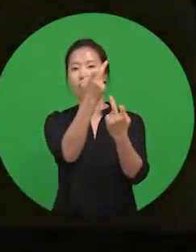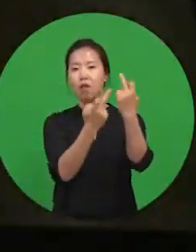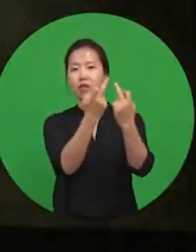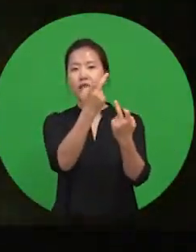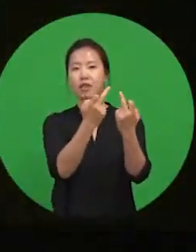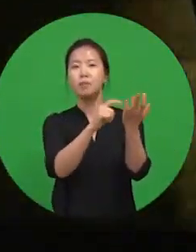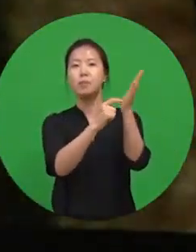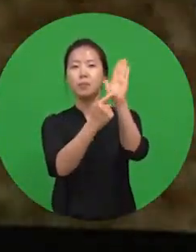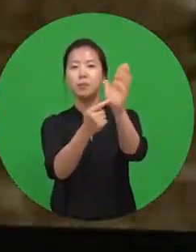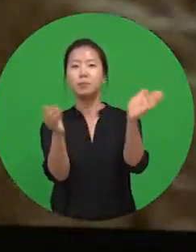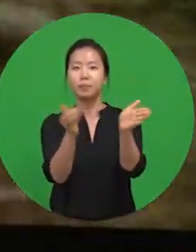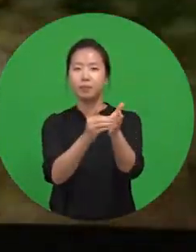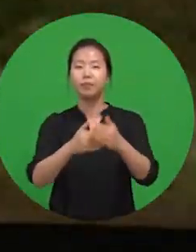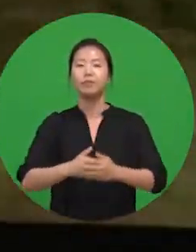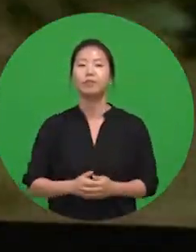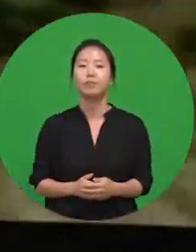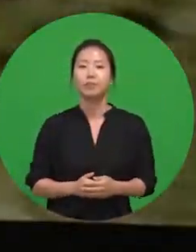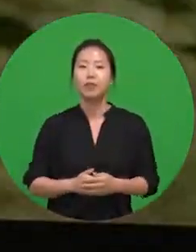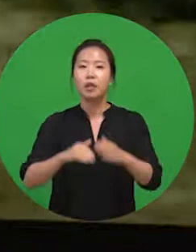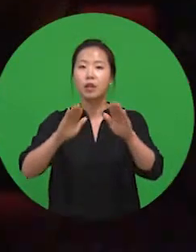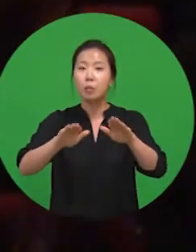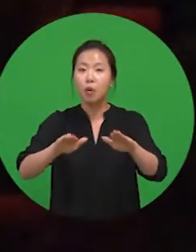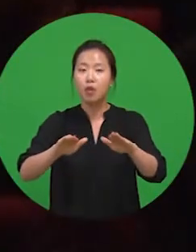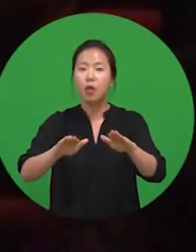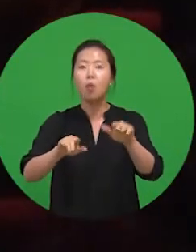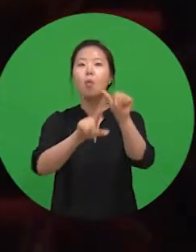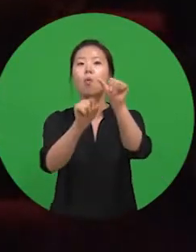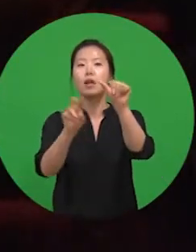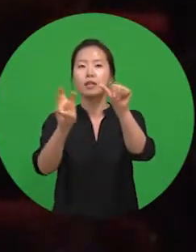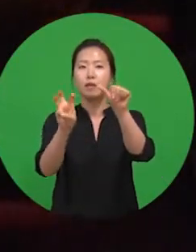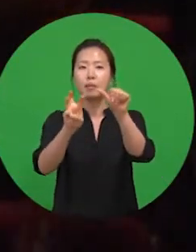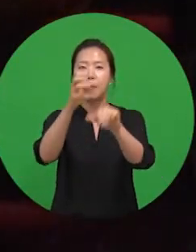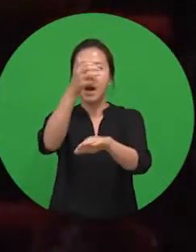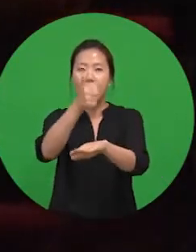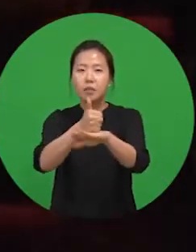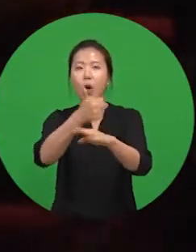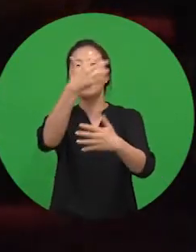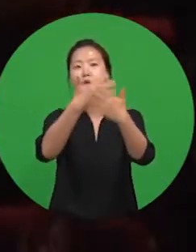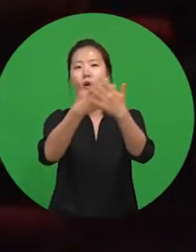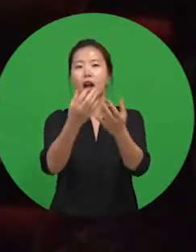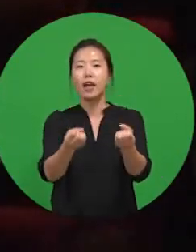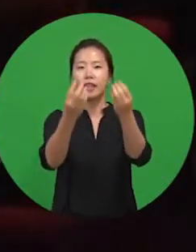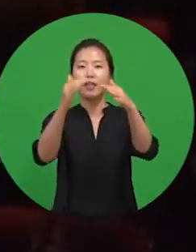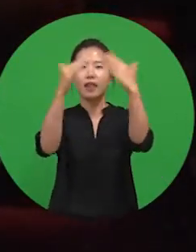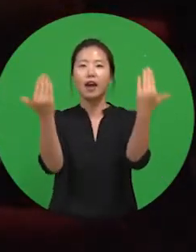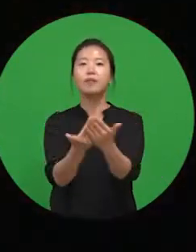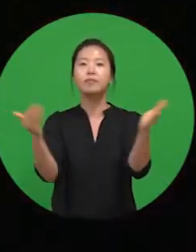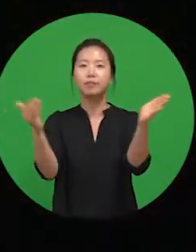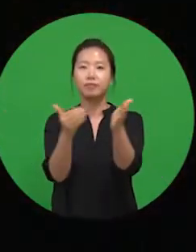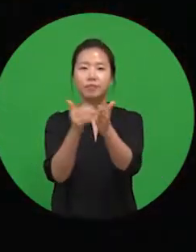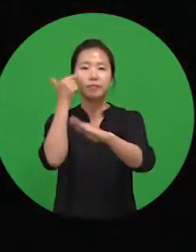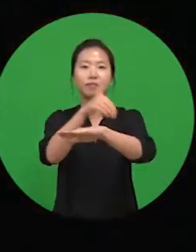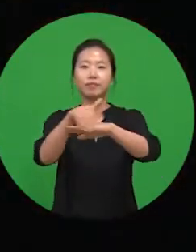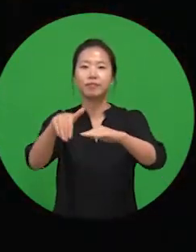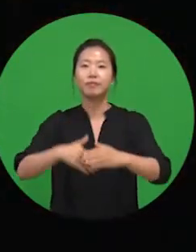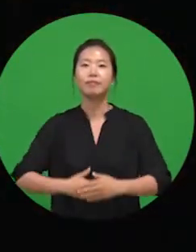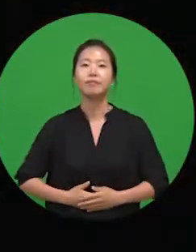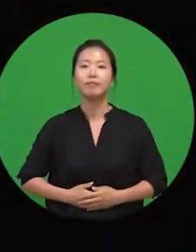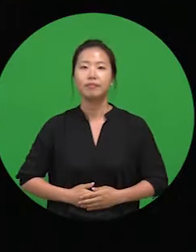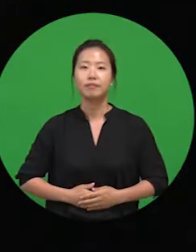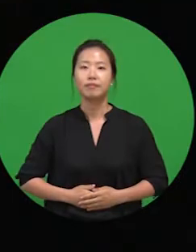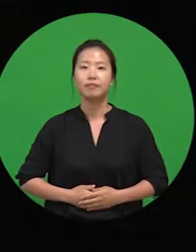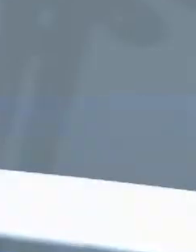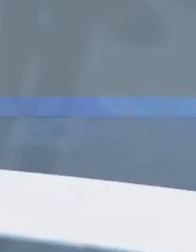출연한 바람의 형제들이 상영됐습니다. 이번 영화제는 30일 영화축제 폐막식을 끝으로 마무리될 예정입니다.